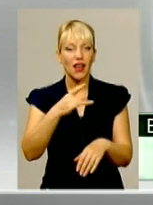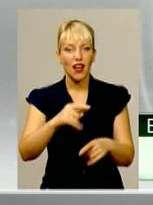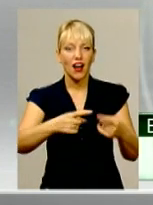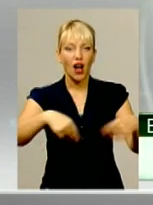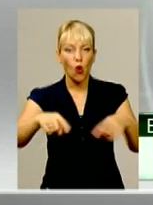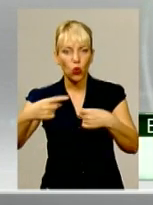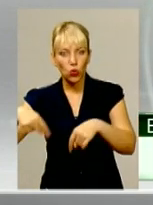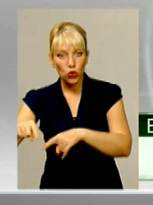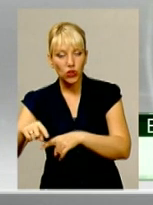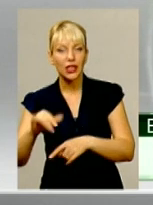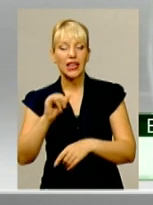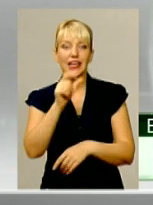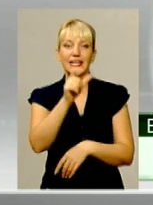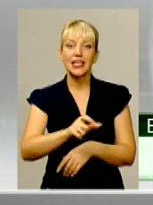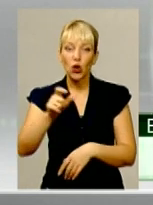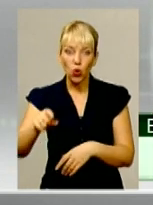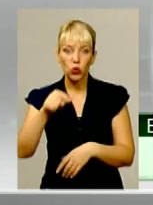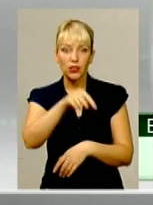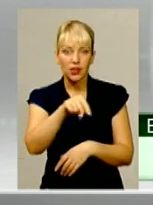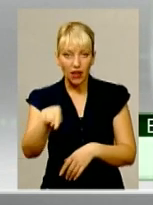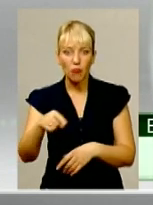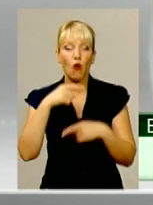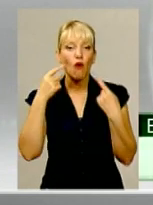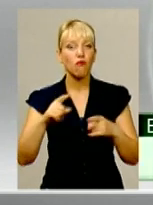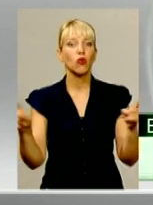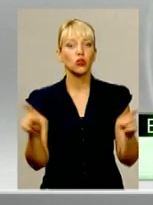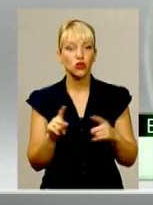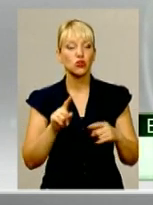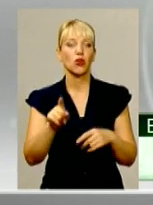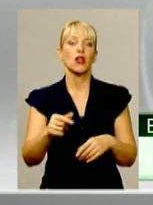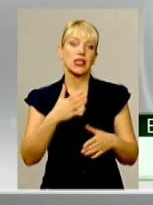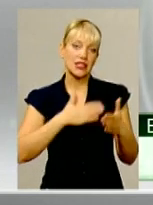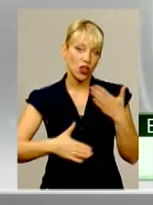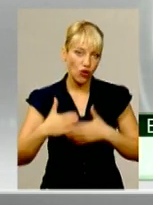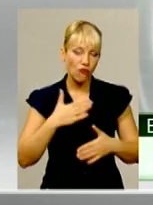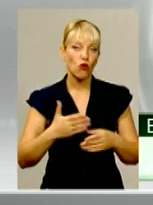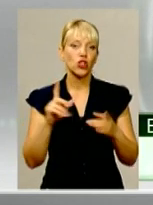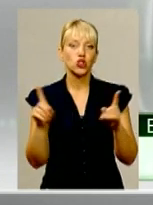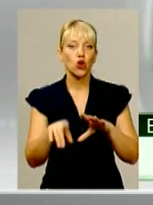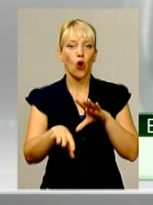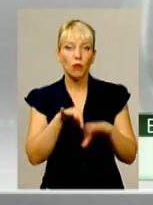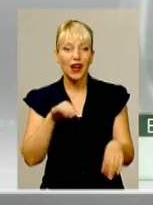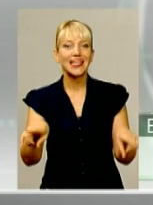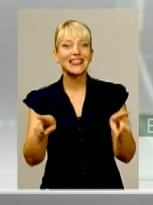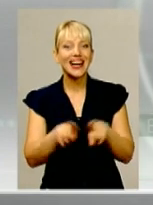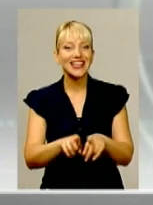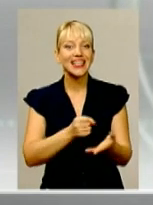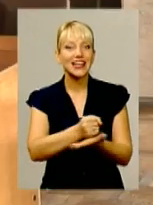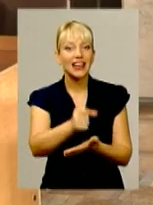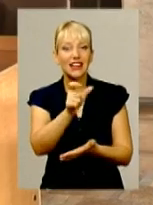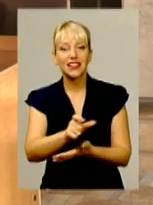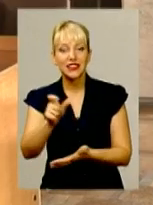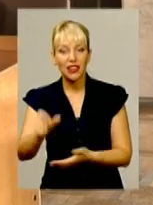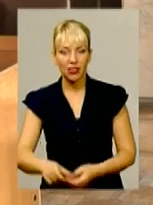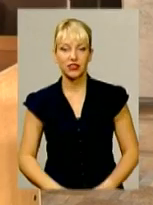округи, вони просто обговорені, що вони обрали таких кандидатів. Тому що там, реально робота робиться.